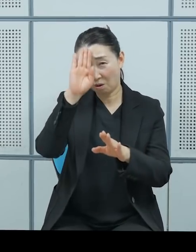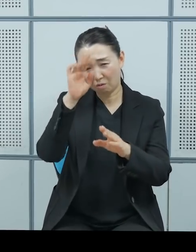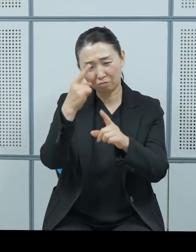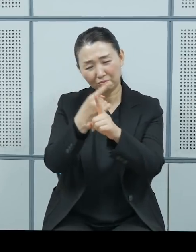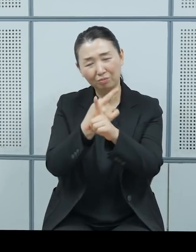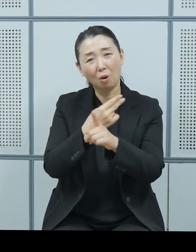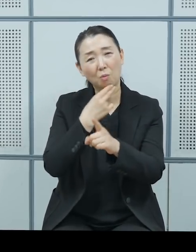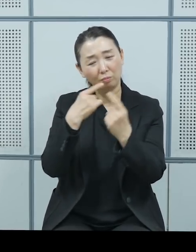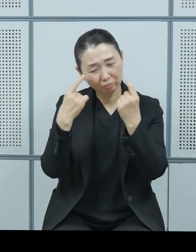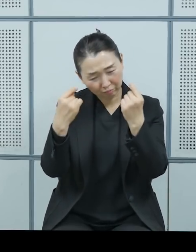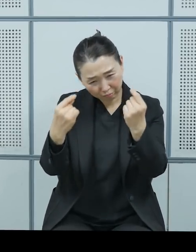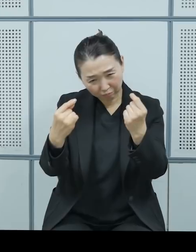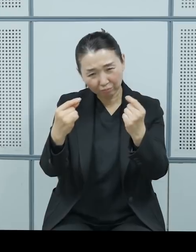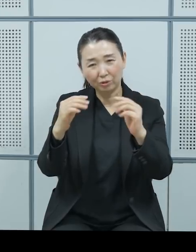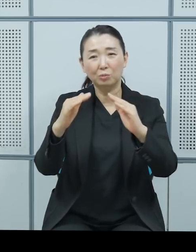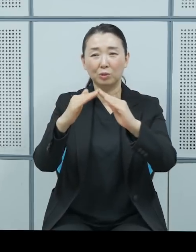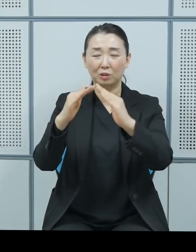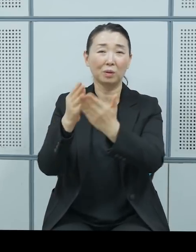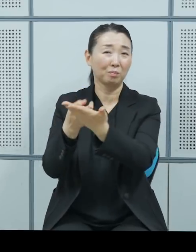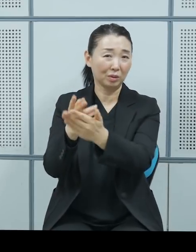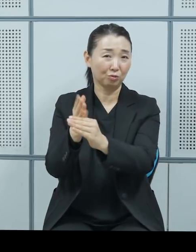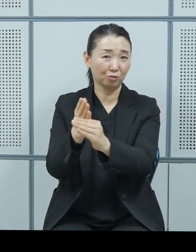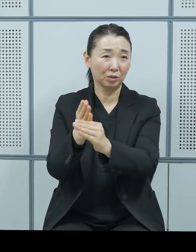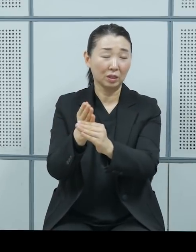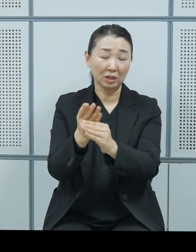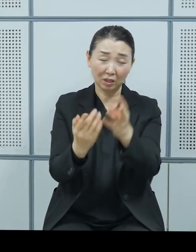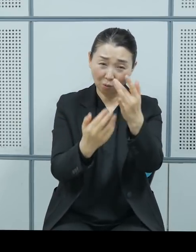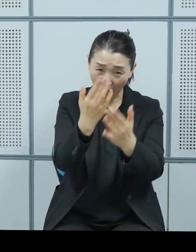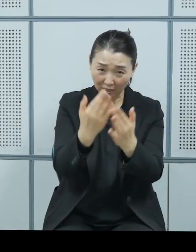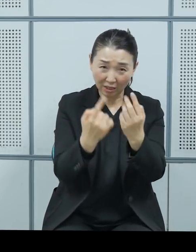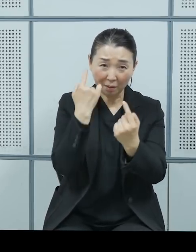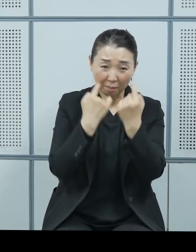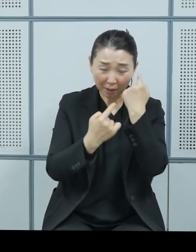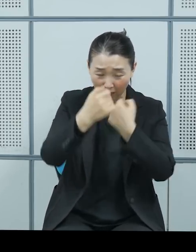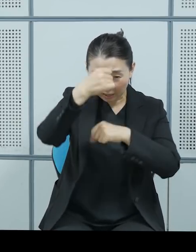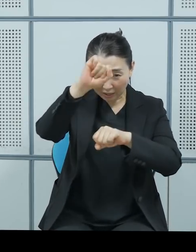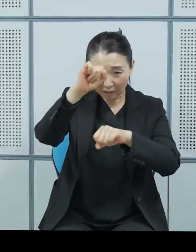네. 지금도 이제 집에 누워 있어요. 그러니까 그때 그 화재로